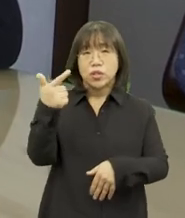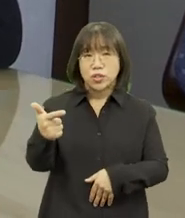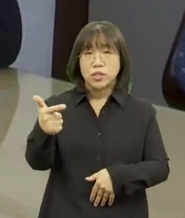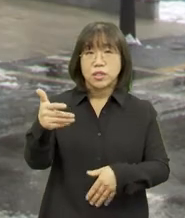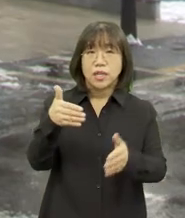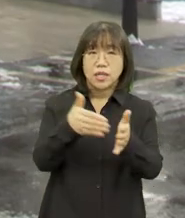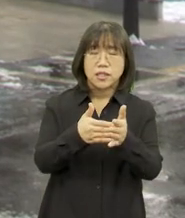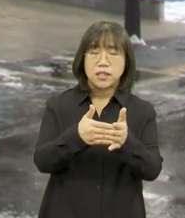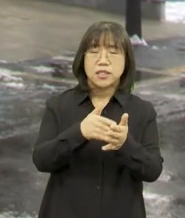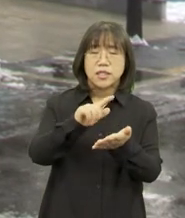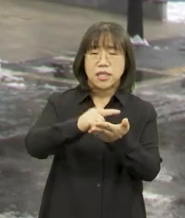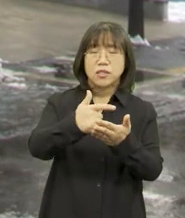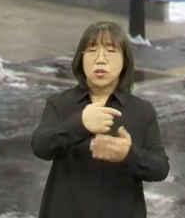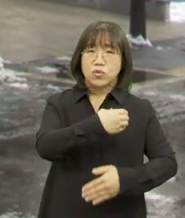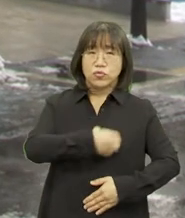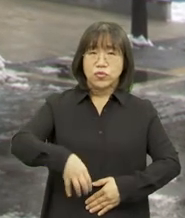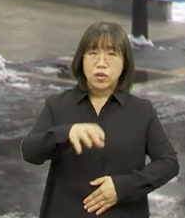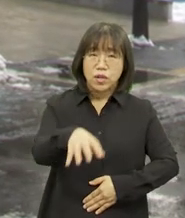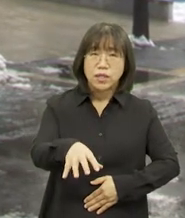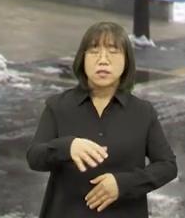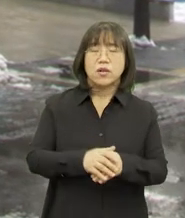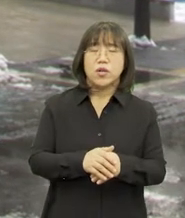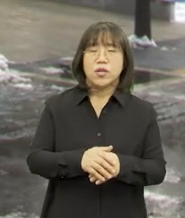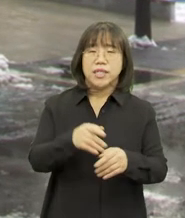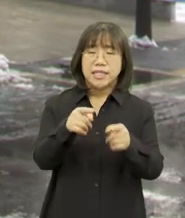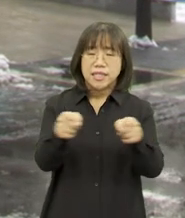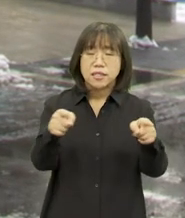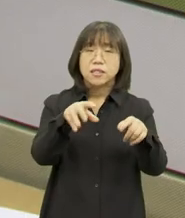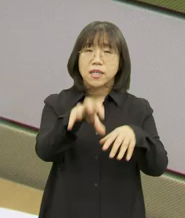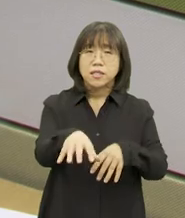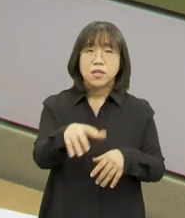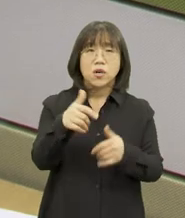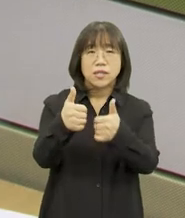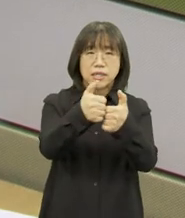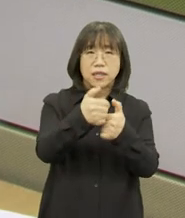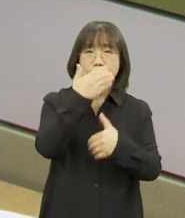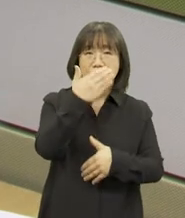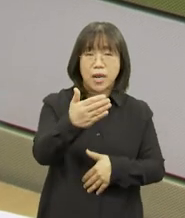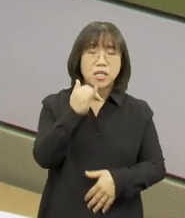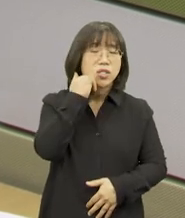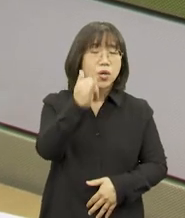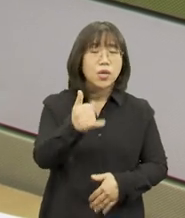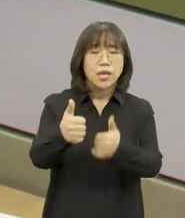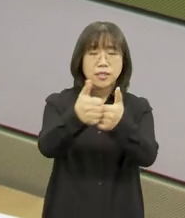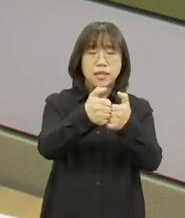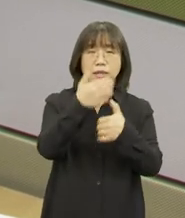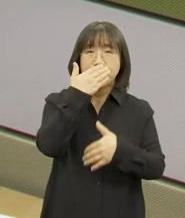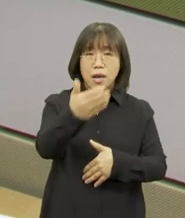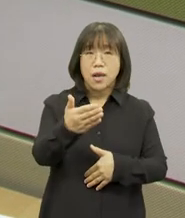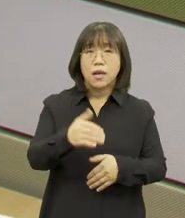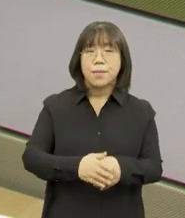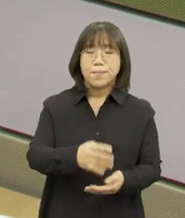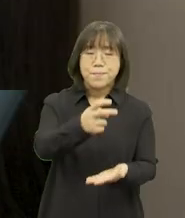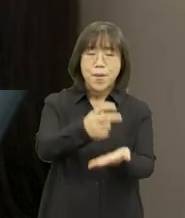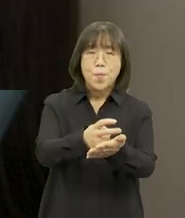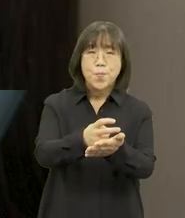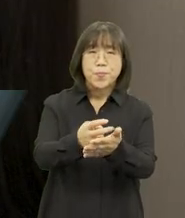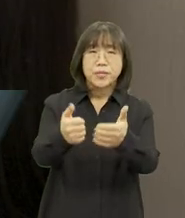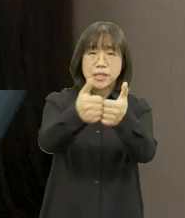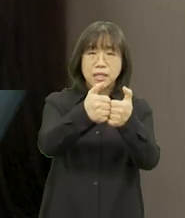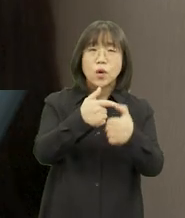별관 1층 복지지원센터에서 상담받을 수 있으며 코로나19로 인해 전화상담도 가능합니다.